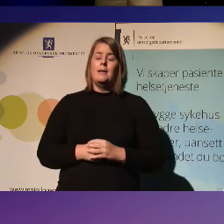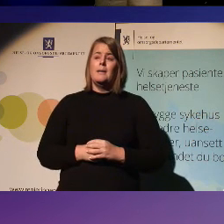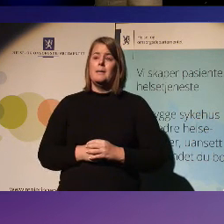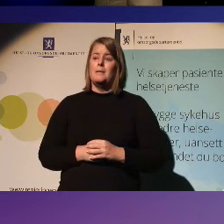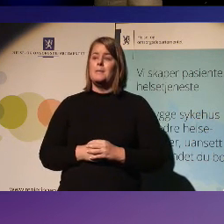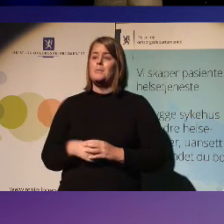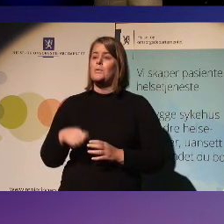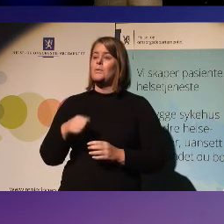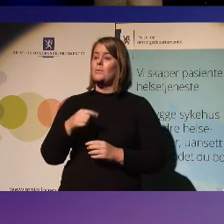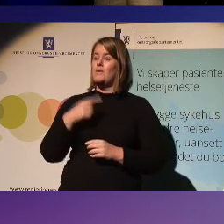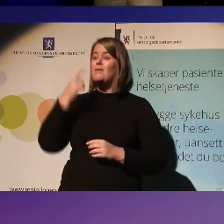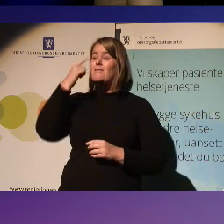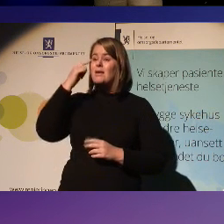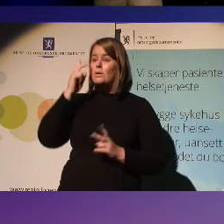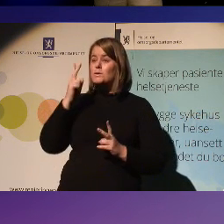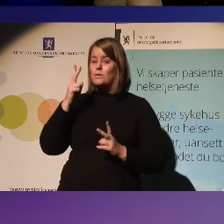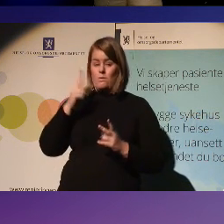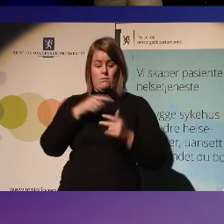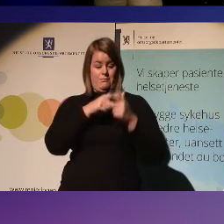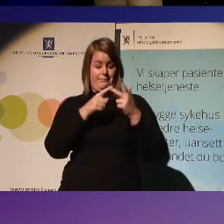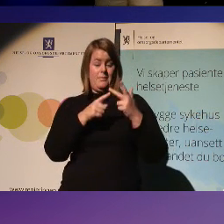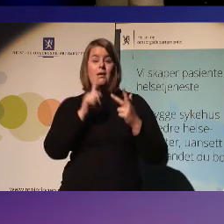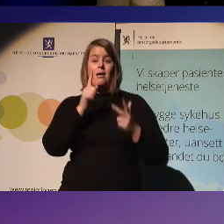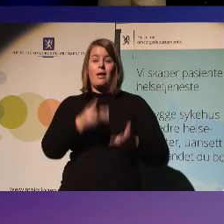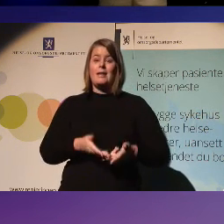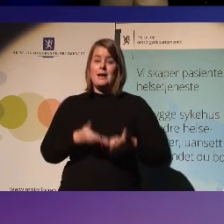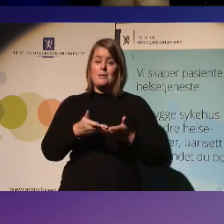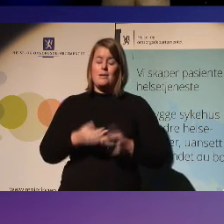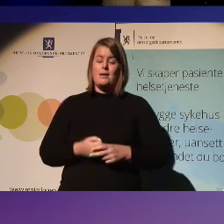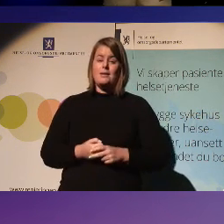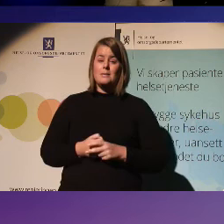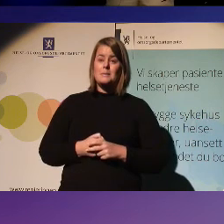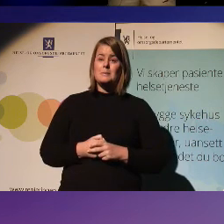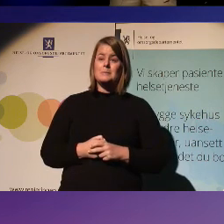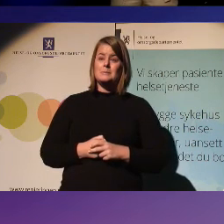Og vi vet at dette kan hjelpe. Vi vet at